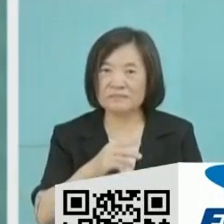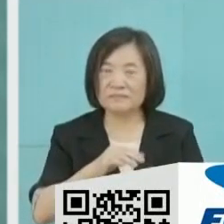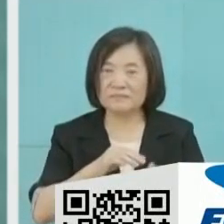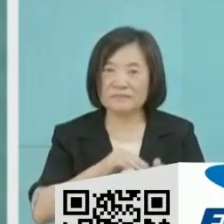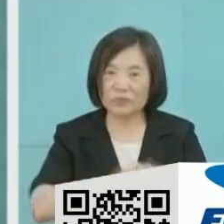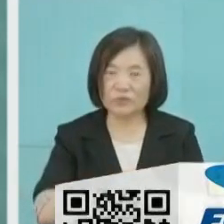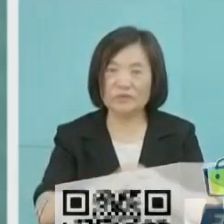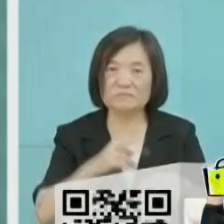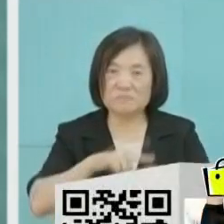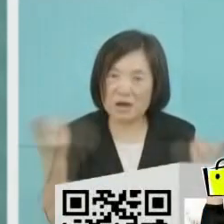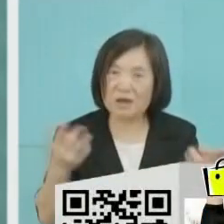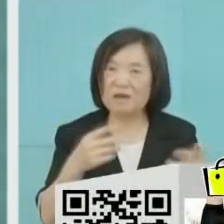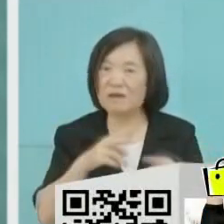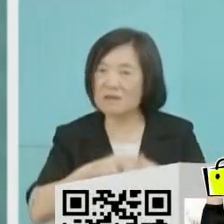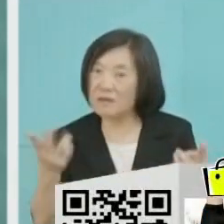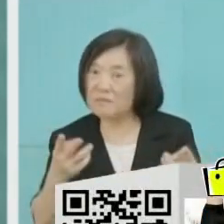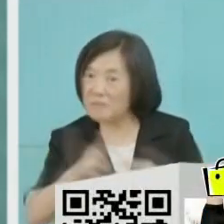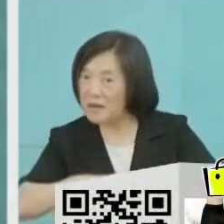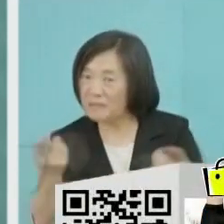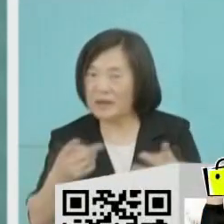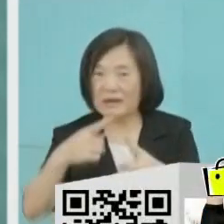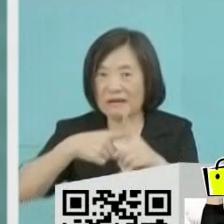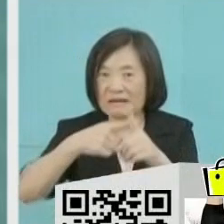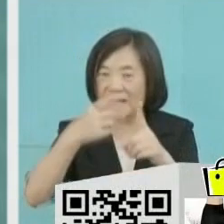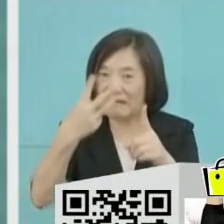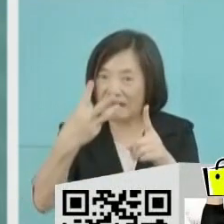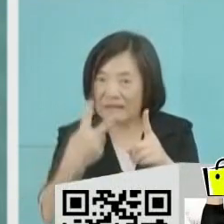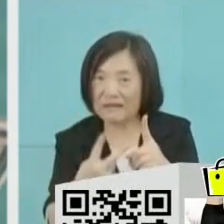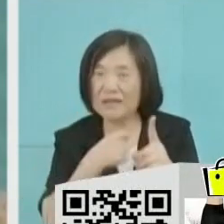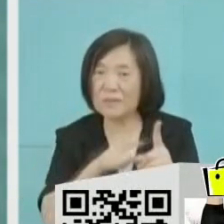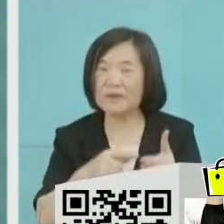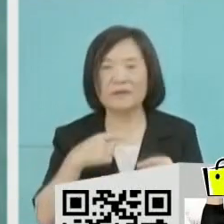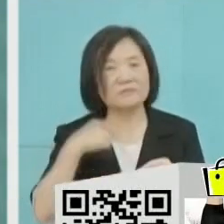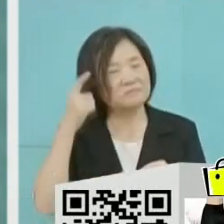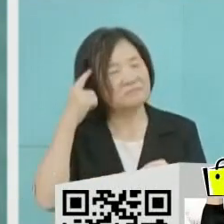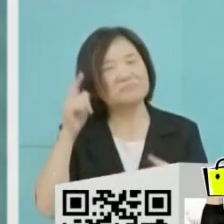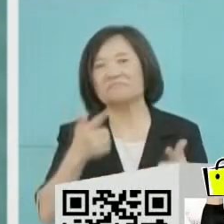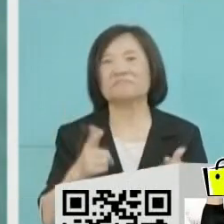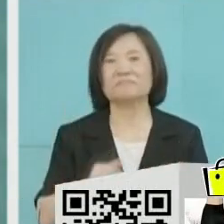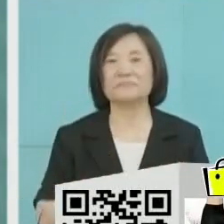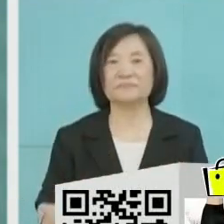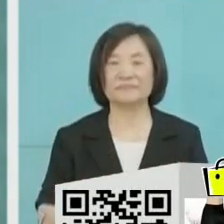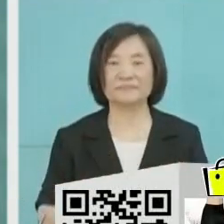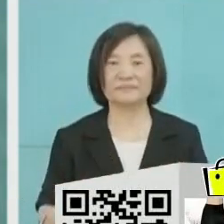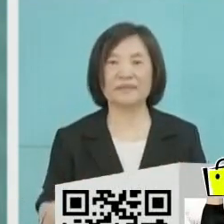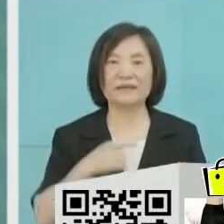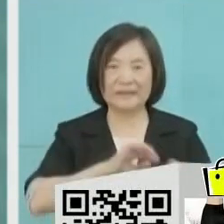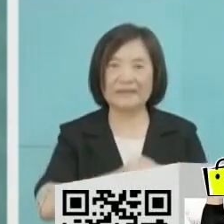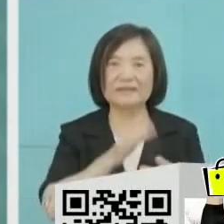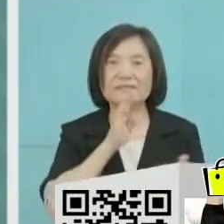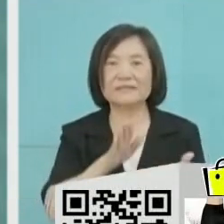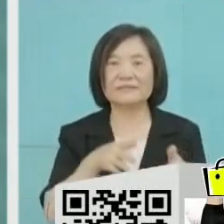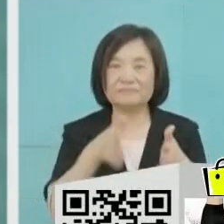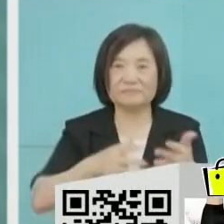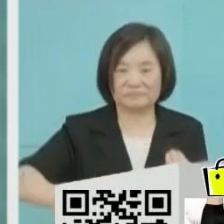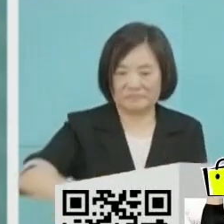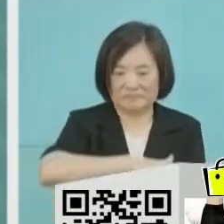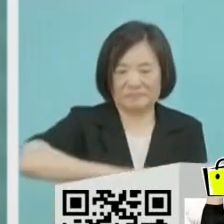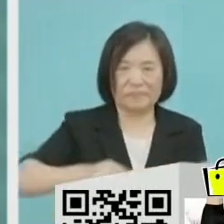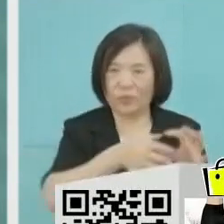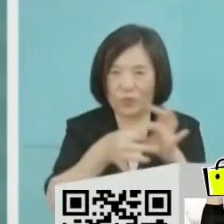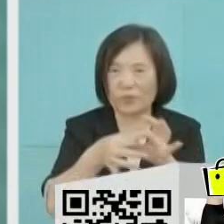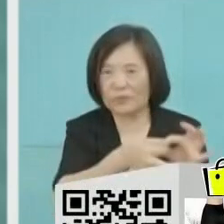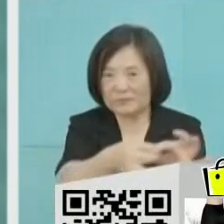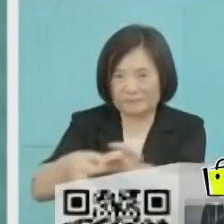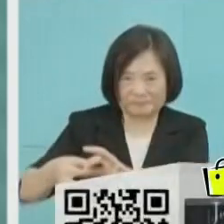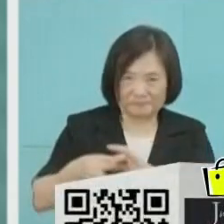要不要哦那个管制要不要降级的，这个还是要涉及。哦，整个台湾的，所以我